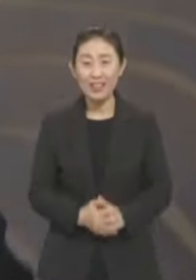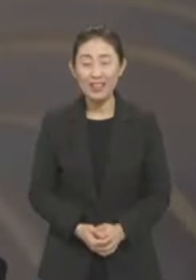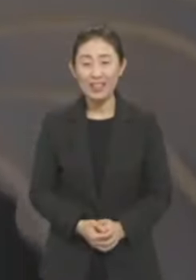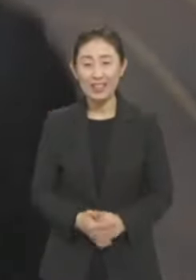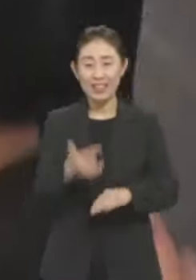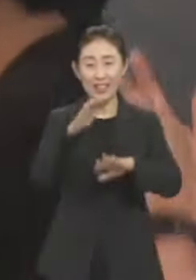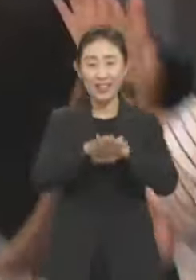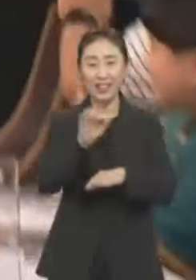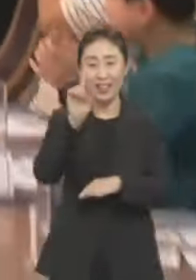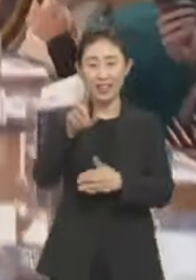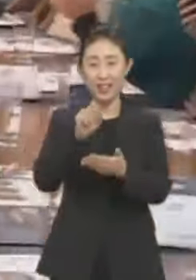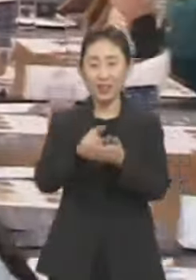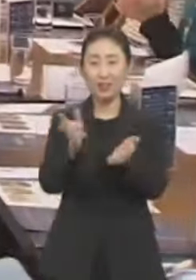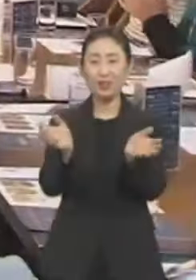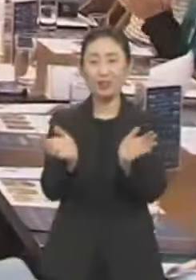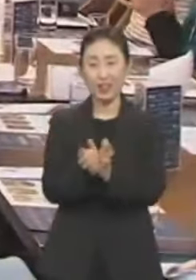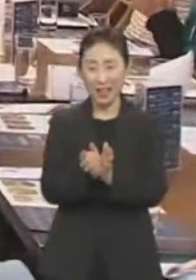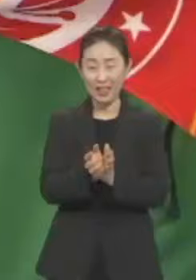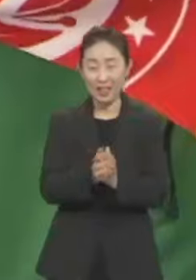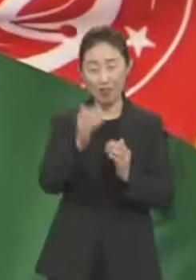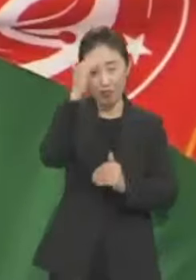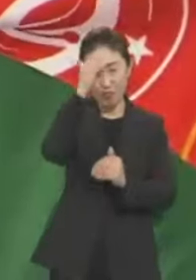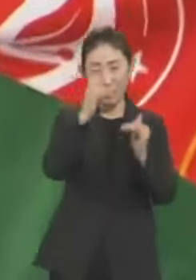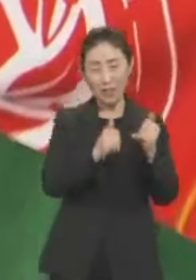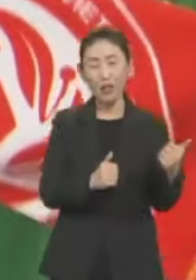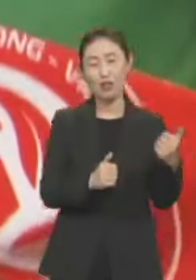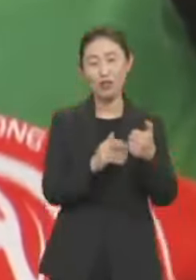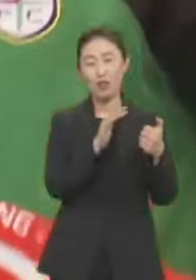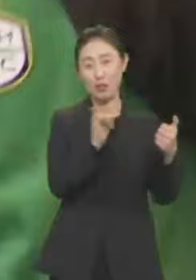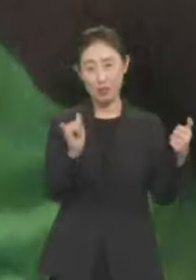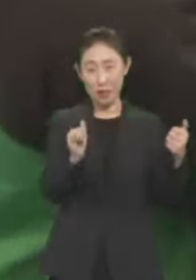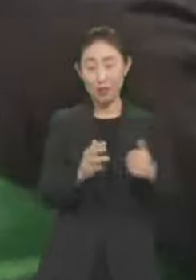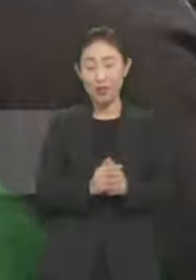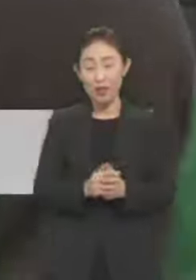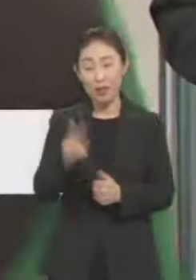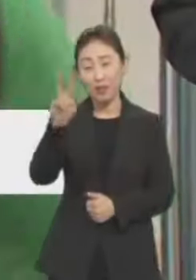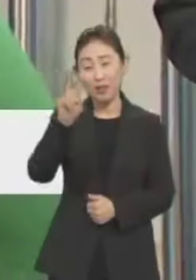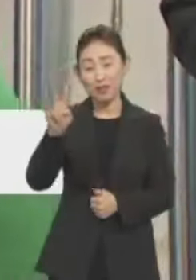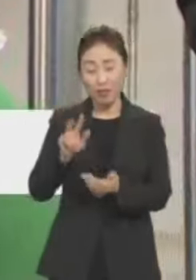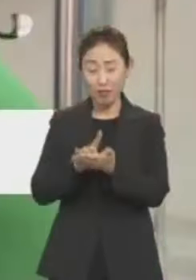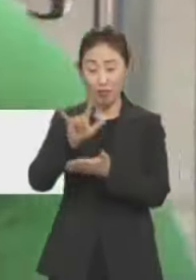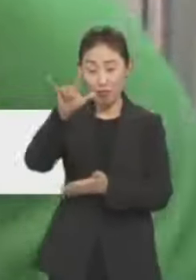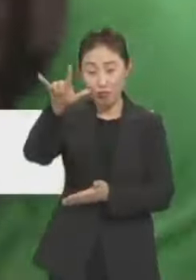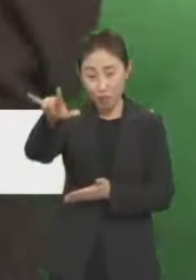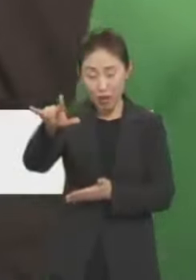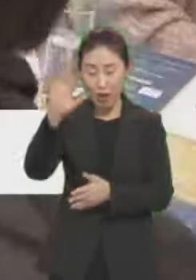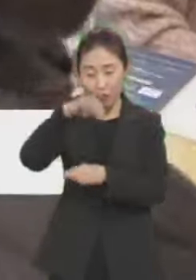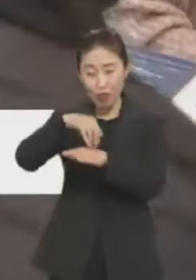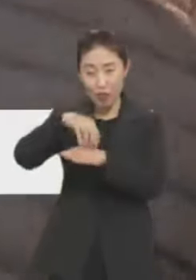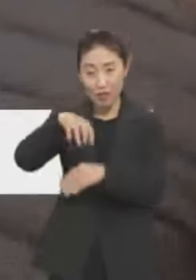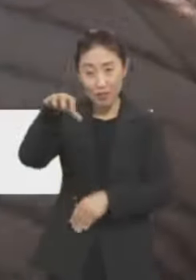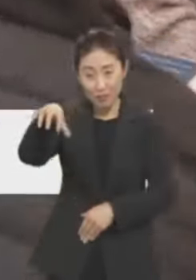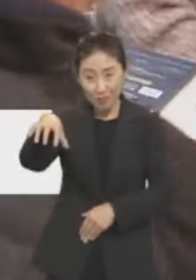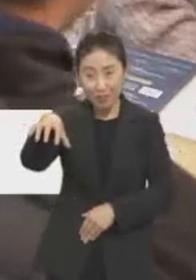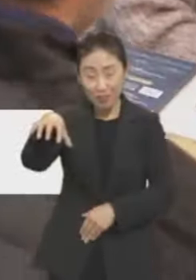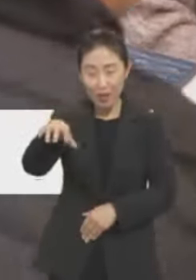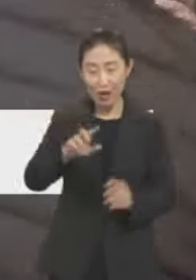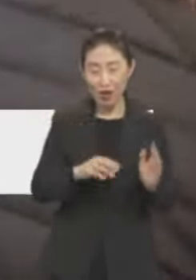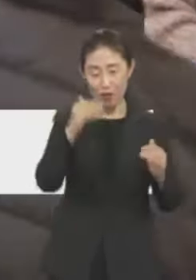대전 하나시티즌 팬 50명이 베트남 하노이 전지훈련을 떠난 선수들을 만나기 위해 한국에서부터